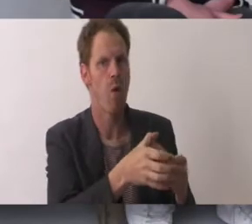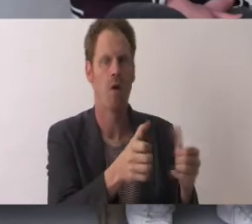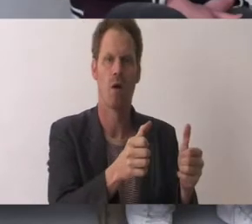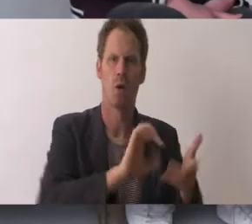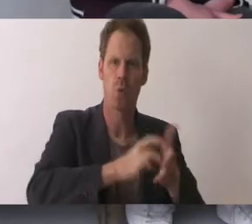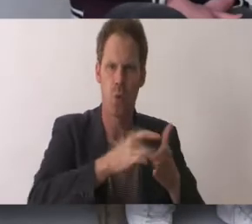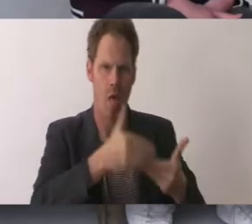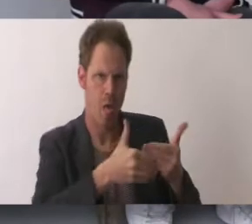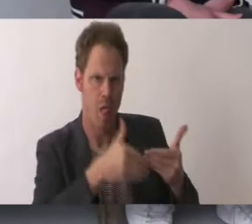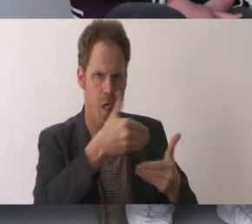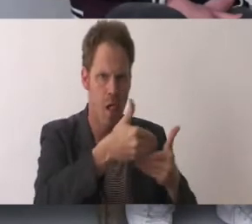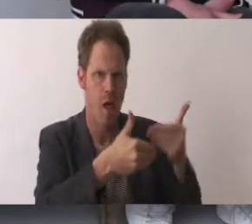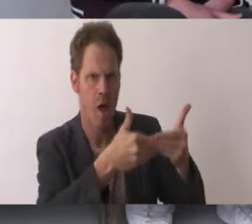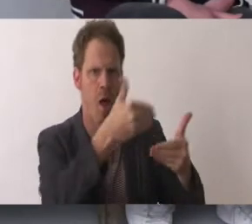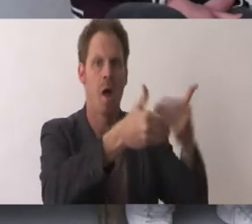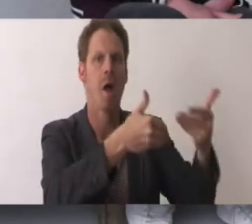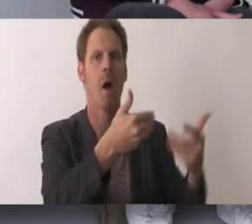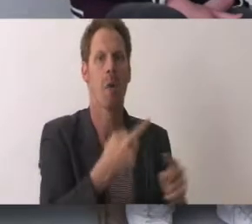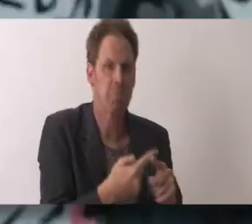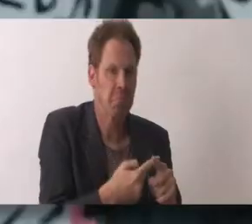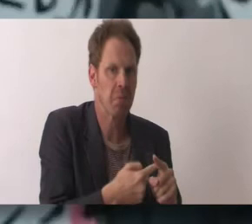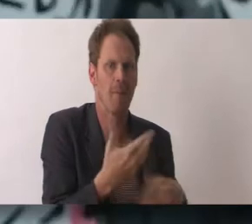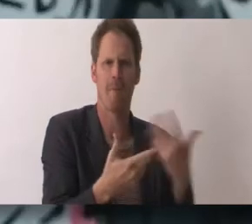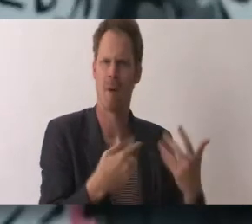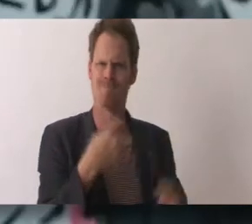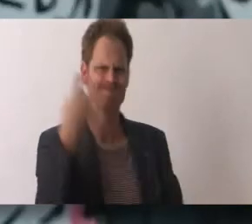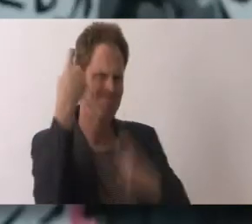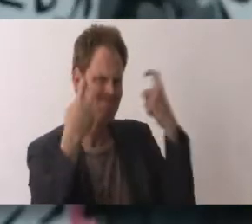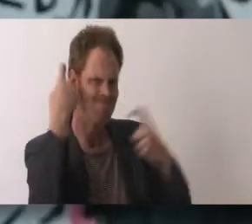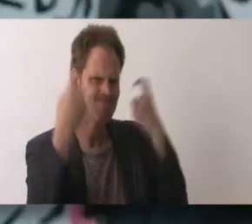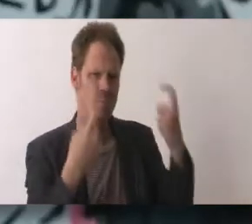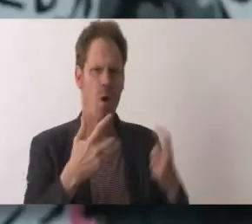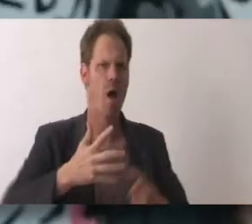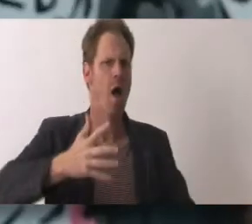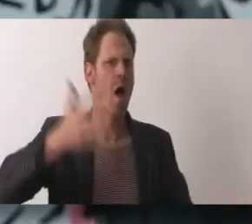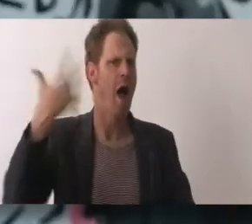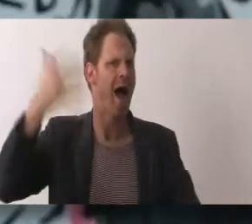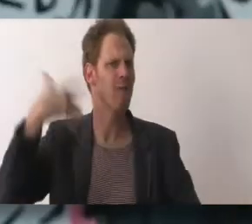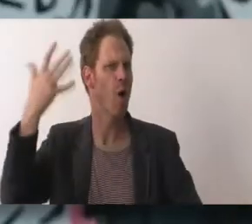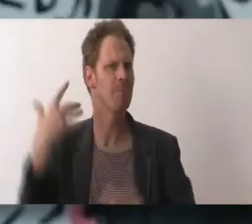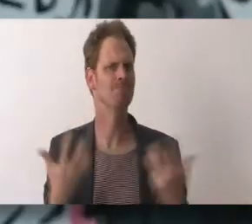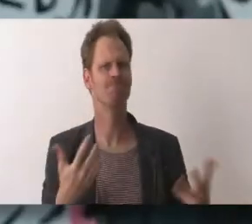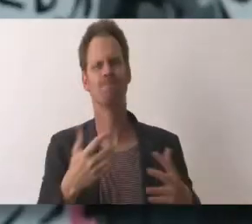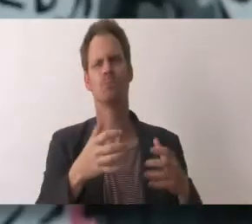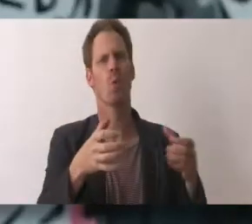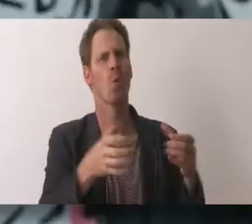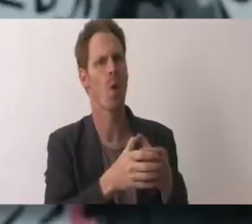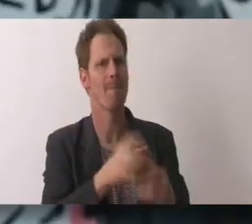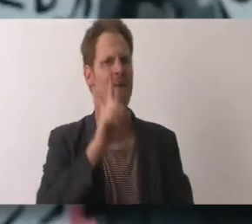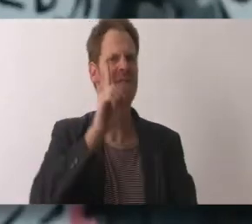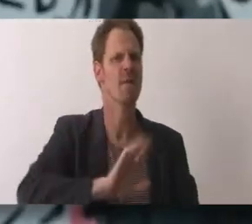on voit toute la construction du mouvement, et je me posais la question, les mouvements féministes des années 70,